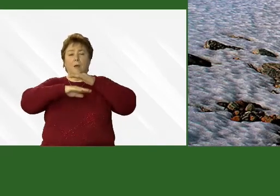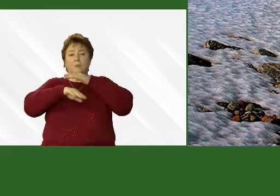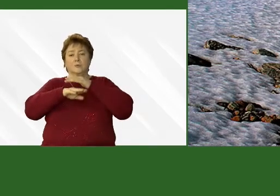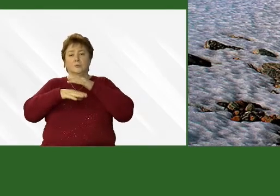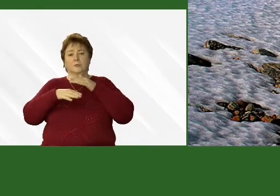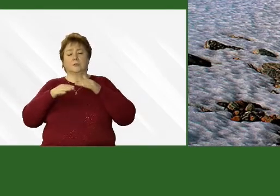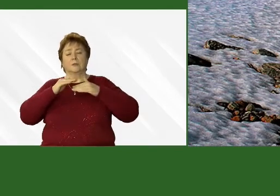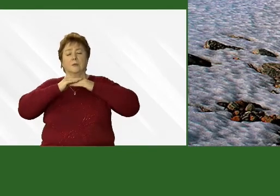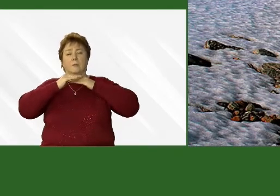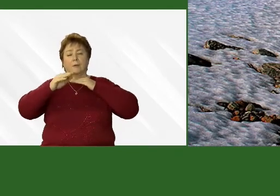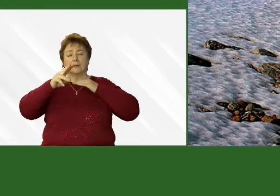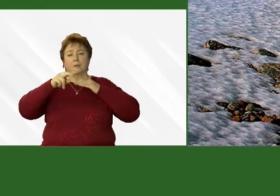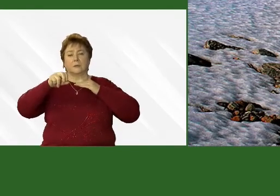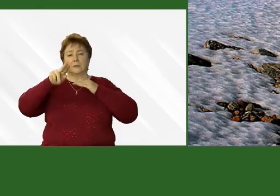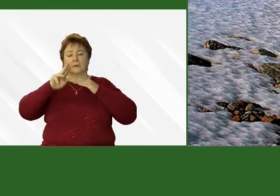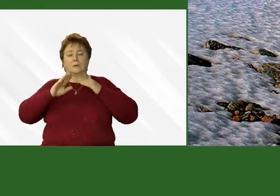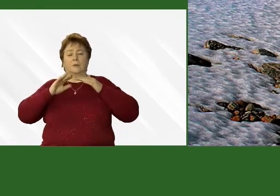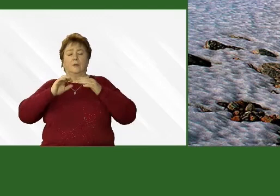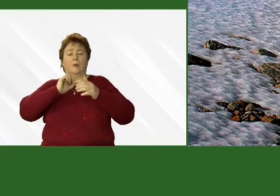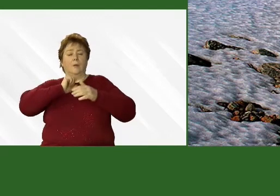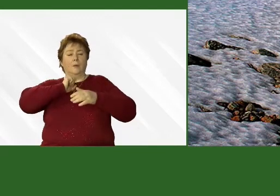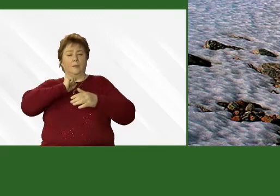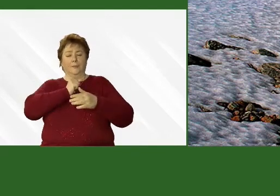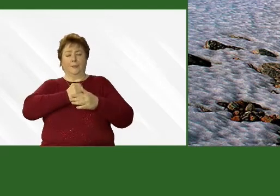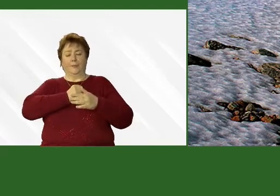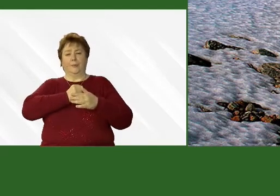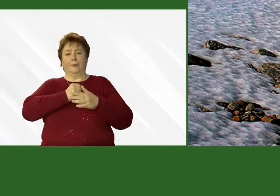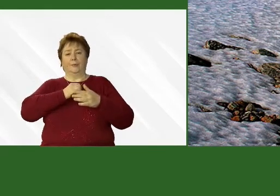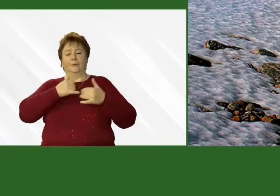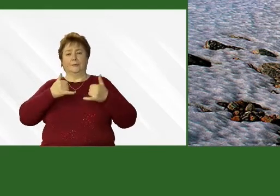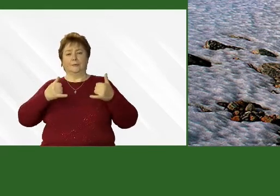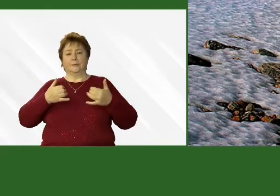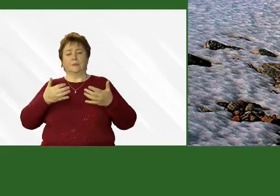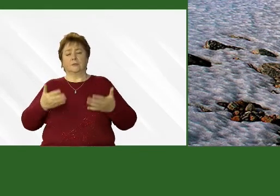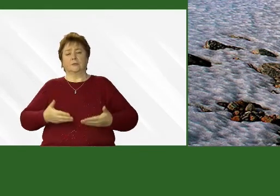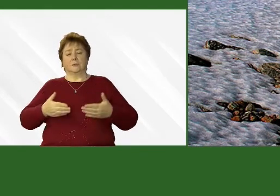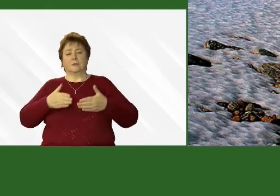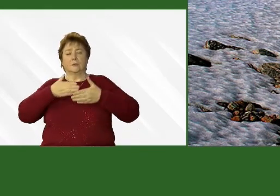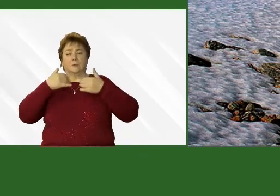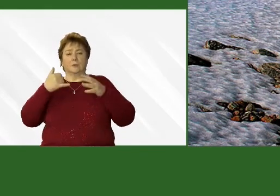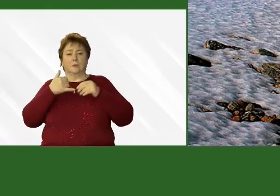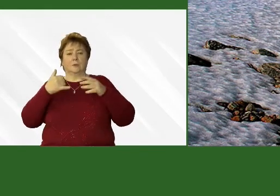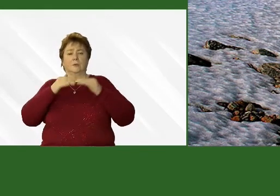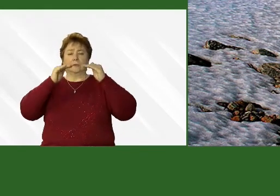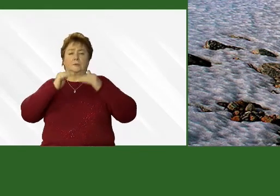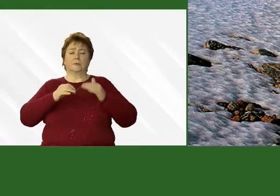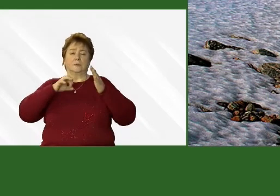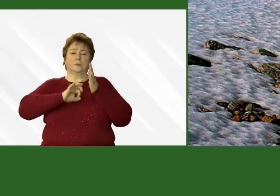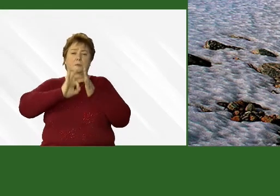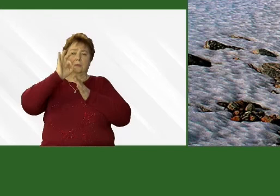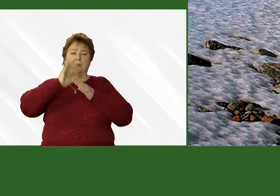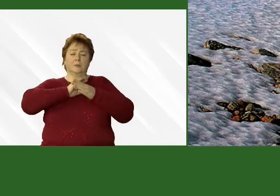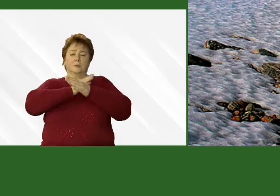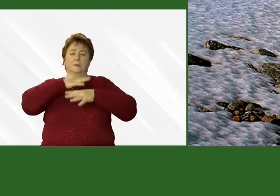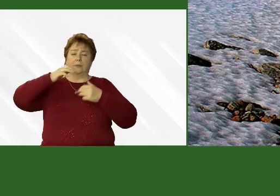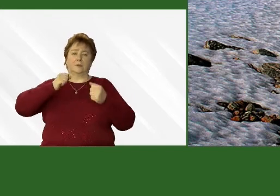– поверхность ледника с суровыми условиями для развития жизни. Отсутствие почв, низкие температуры,